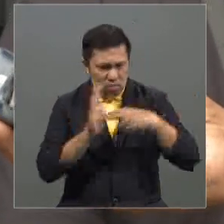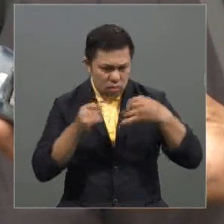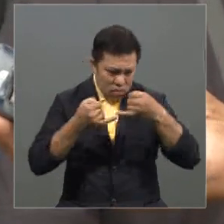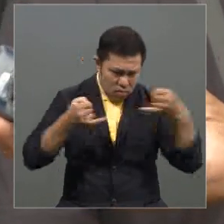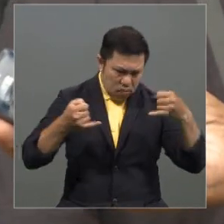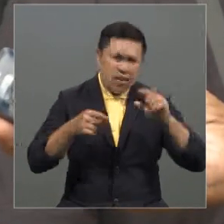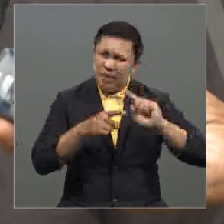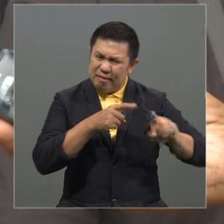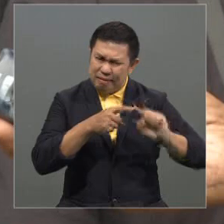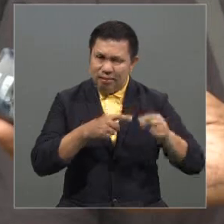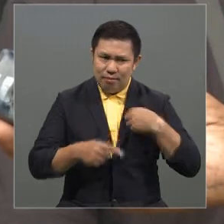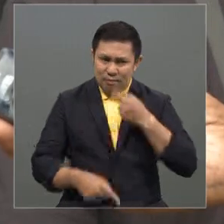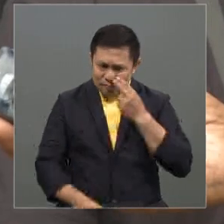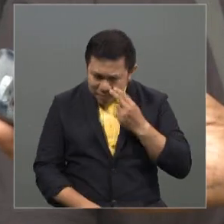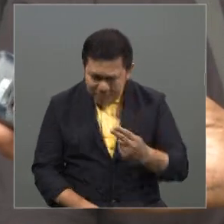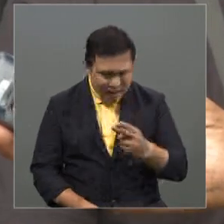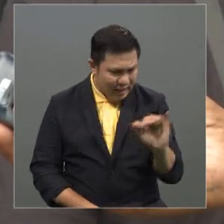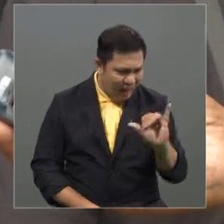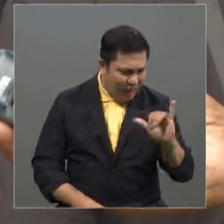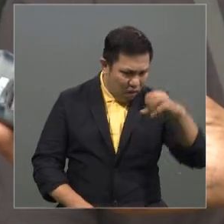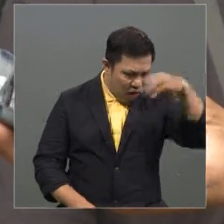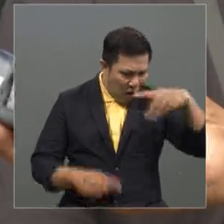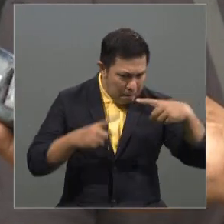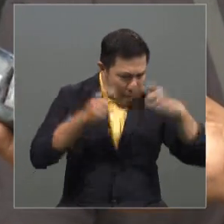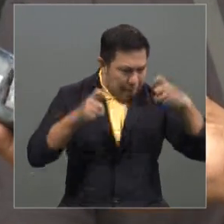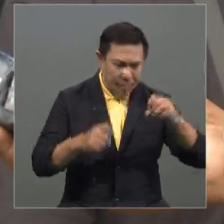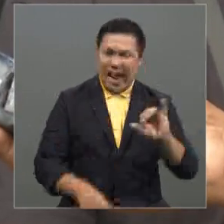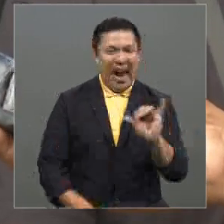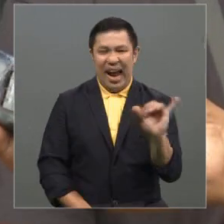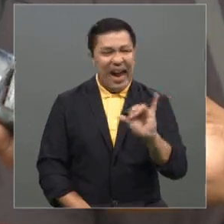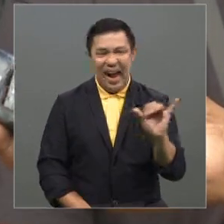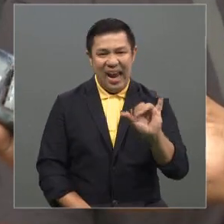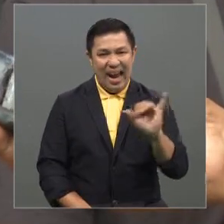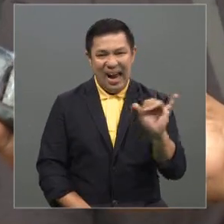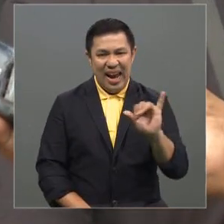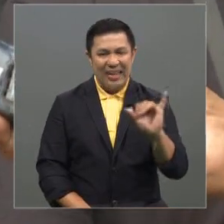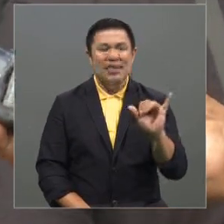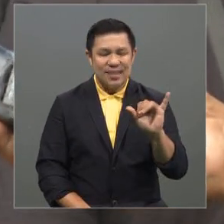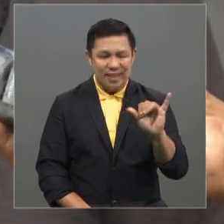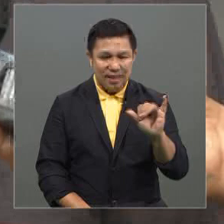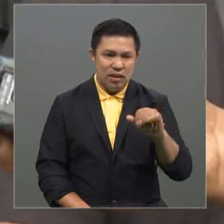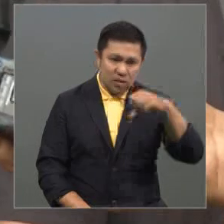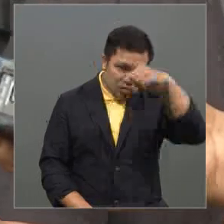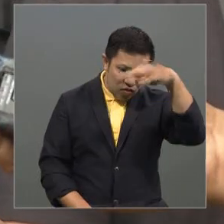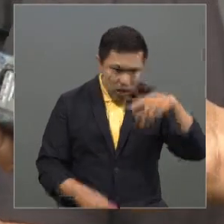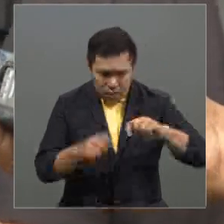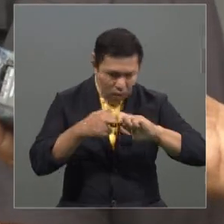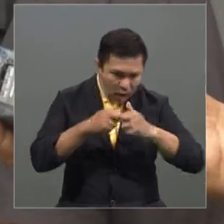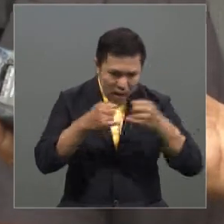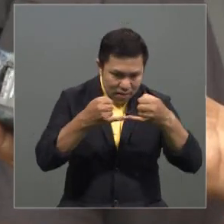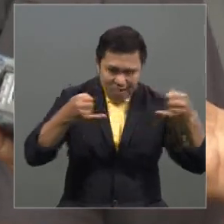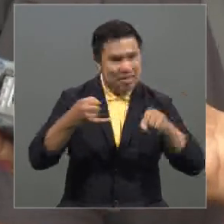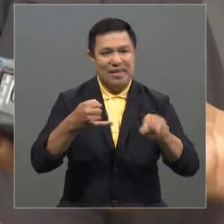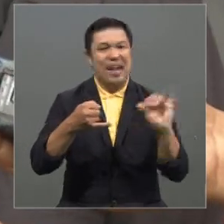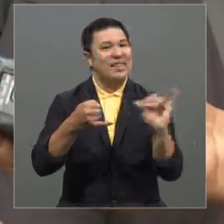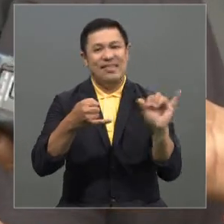ณเบื้องต้นตอนนี้ยังไม่พบว่ามันเกิดการลัดวงจรก็คือเบื้องต้นเนี่ยยังไม่พบว่ามีการเกิดจากไฟฟ้าลัดวงจรน